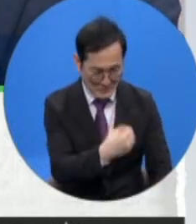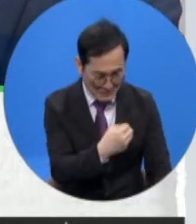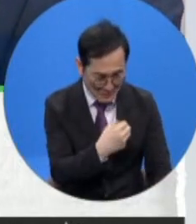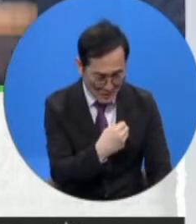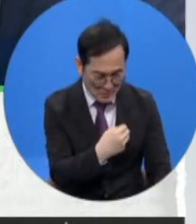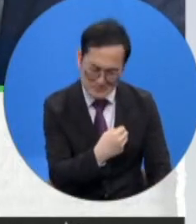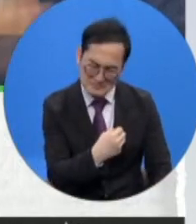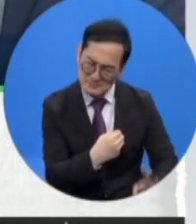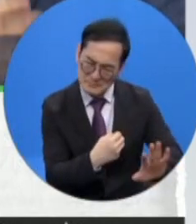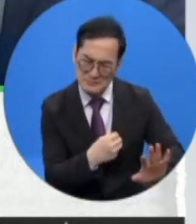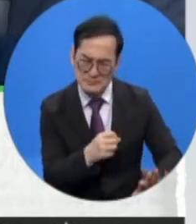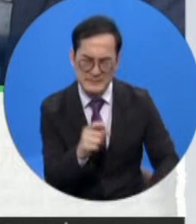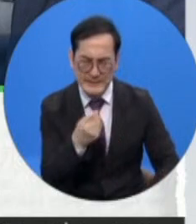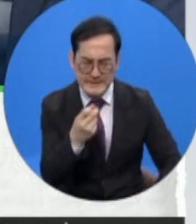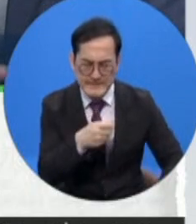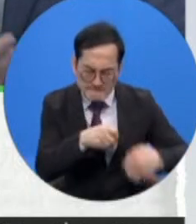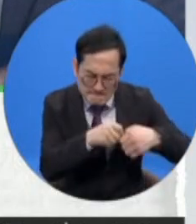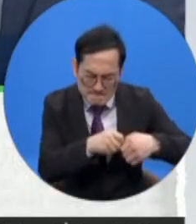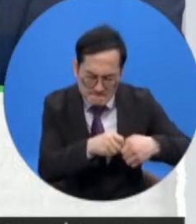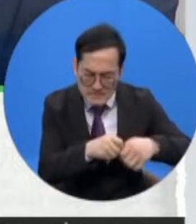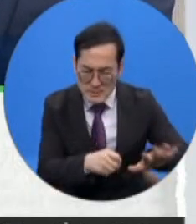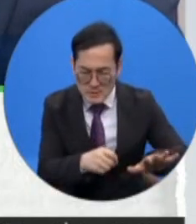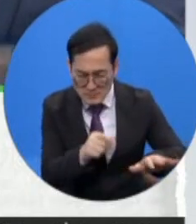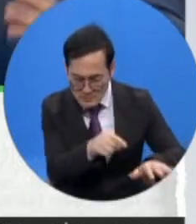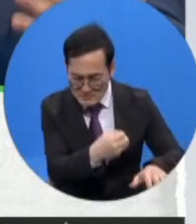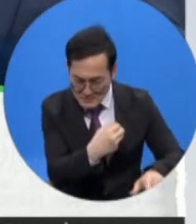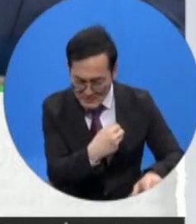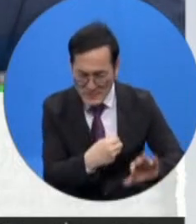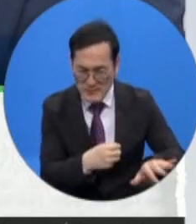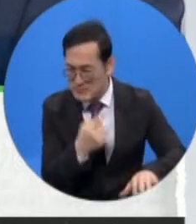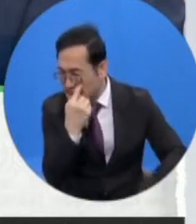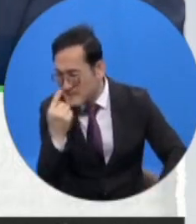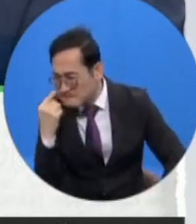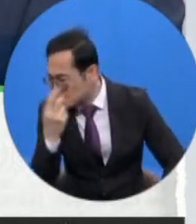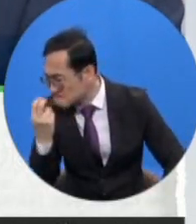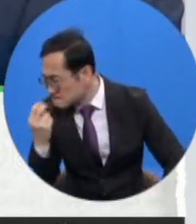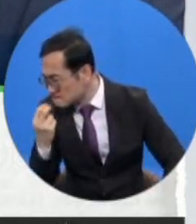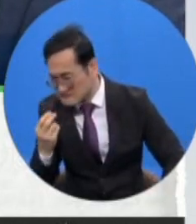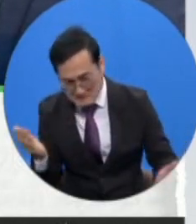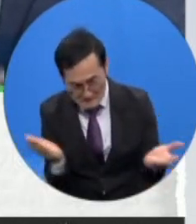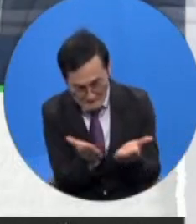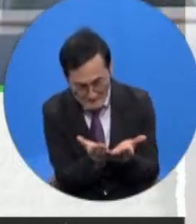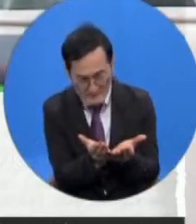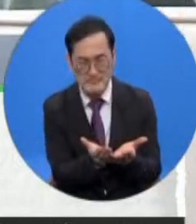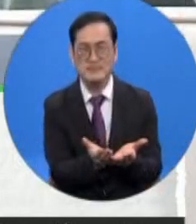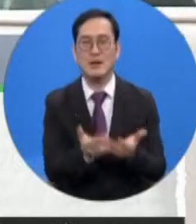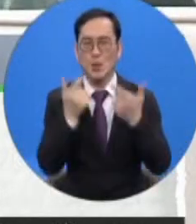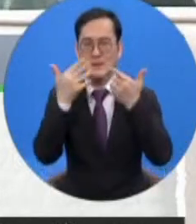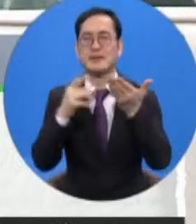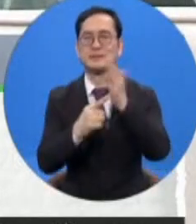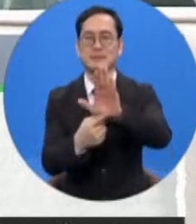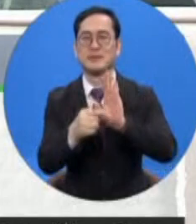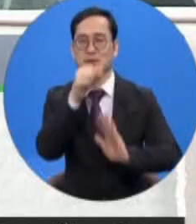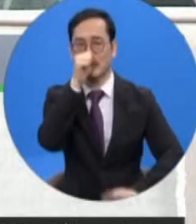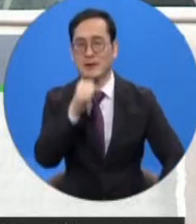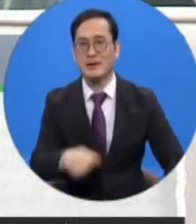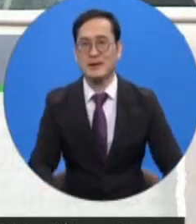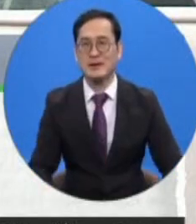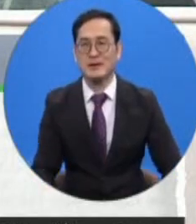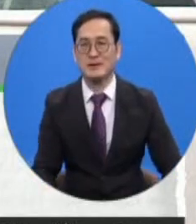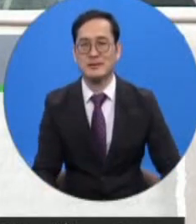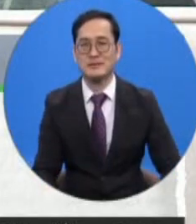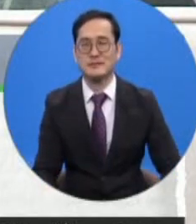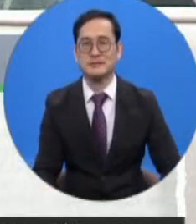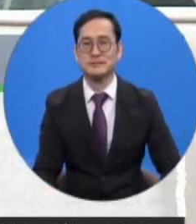같고 꼭 일이 벌어지고 난 다음에 사후에 약방문하는 식이 아니라 지금 모든 후보 진영에서